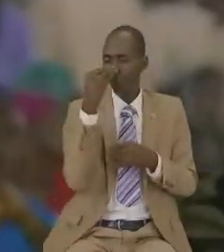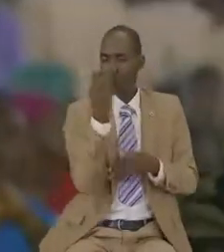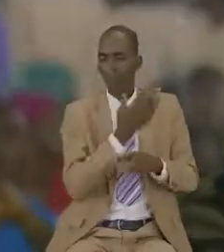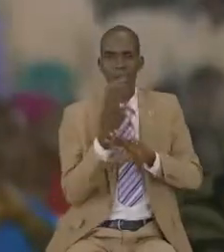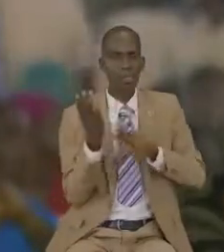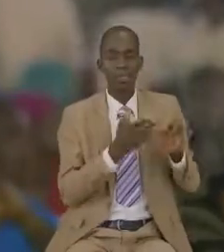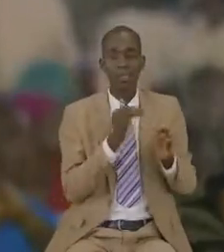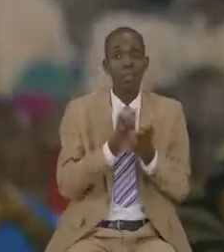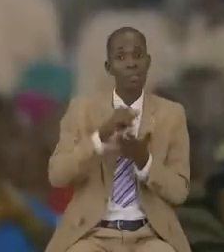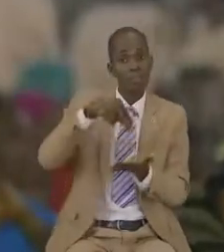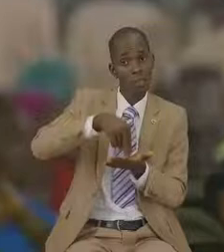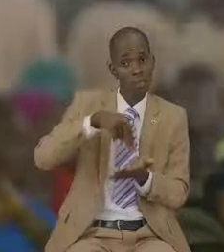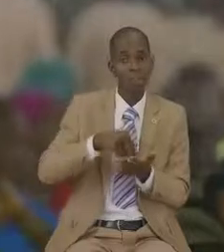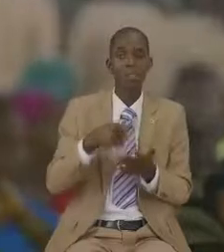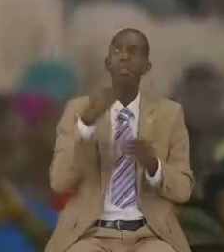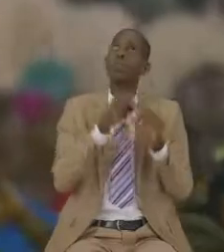Si le Fils vous a franchi,